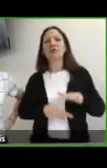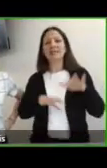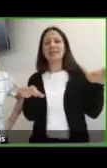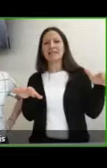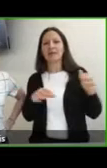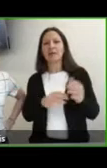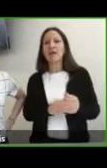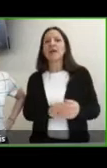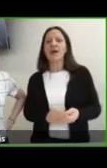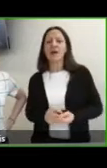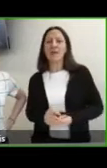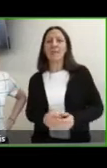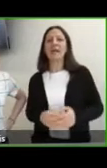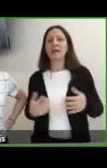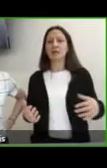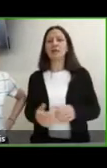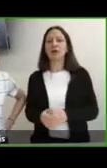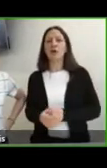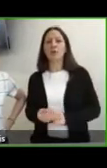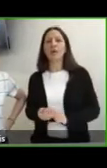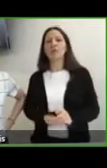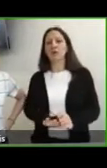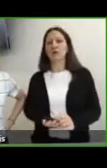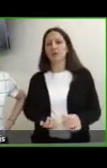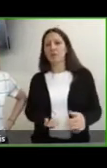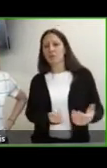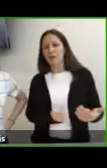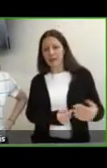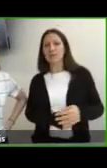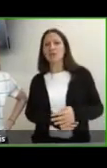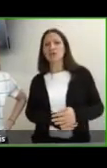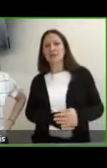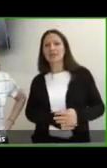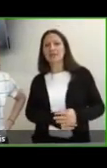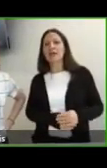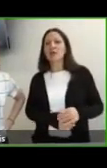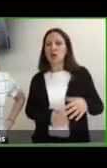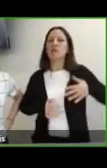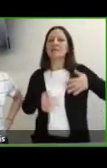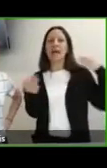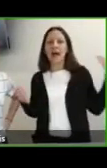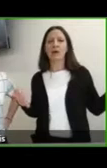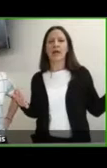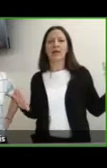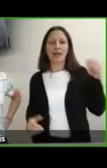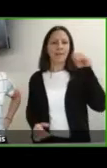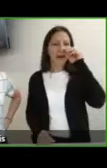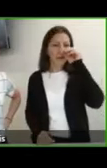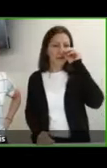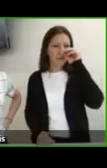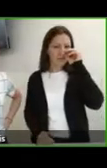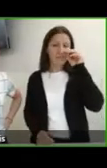sur 10, mettons, les résultats donnent combien de personnes sur 10 se considèrent au